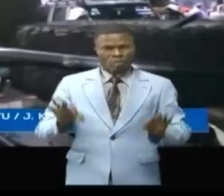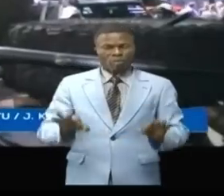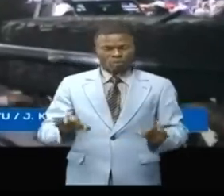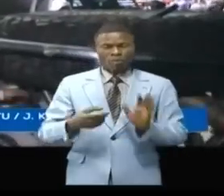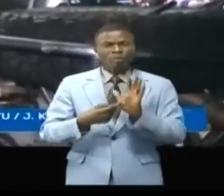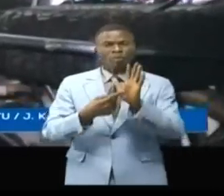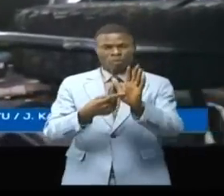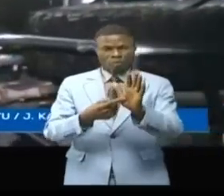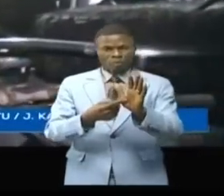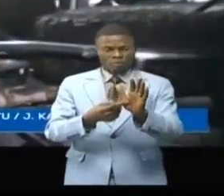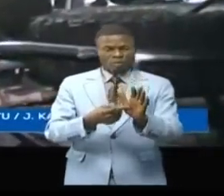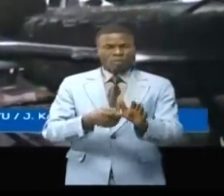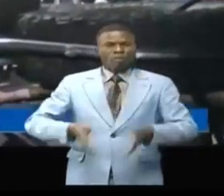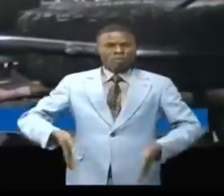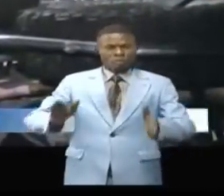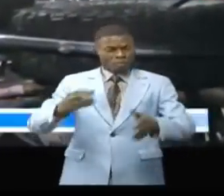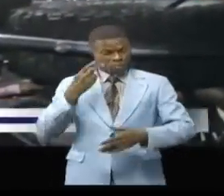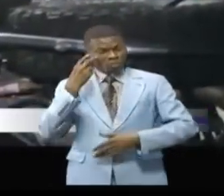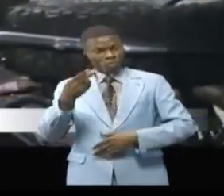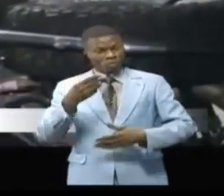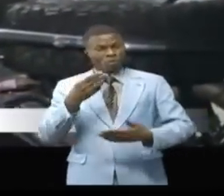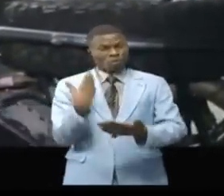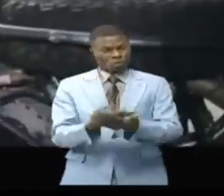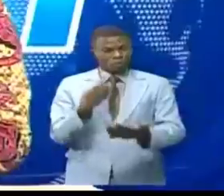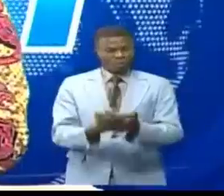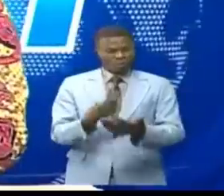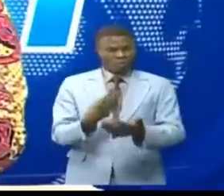s'exprime sera au cœur de sport de vitesse.